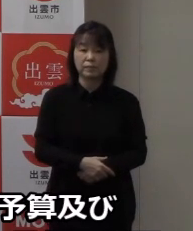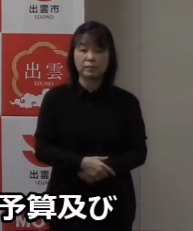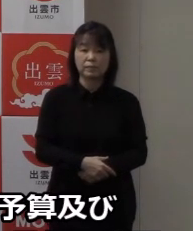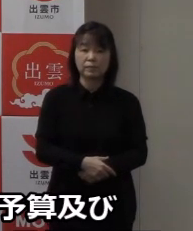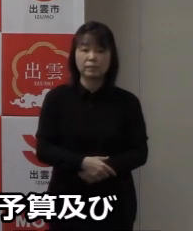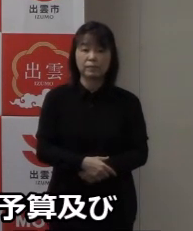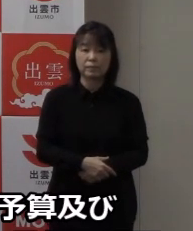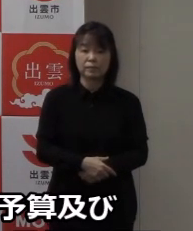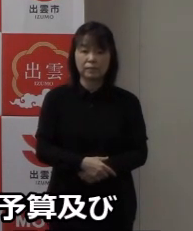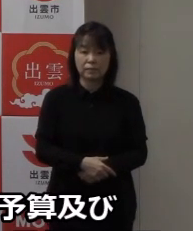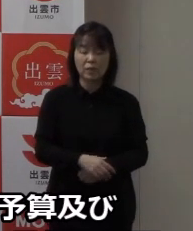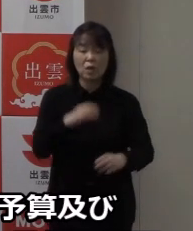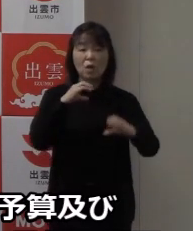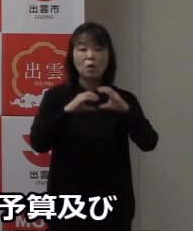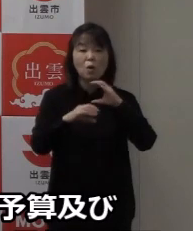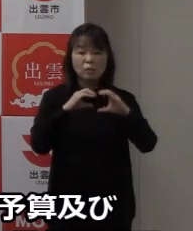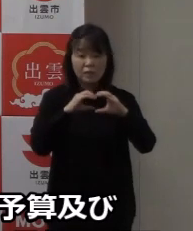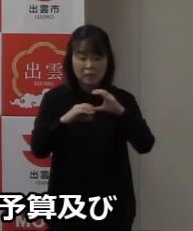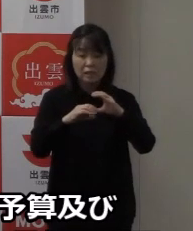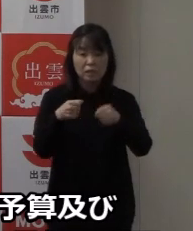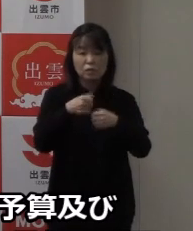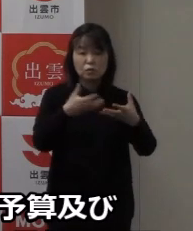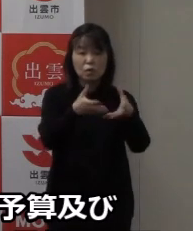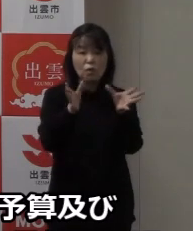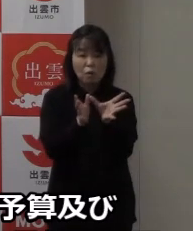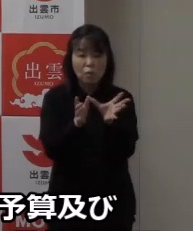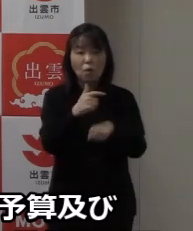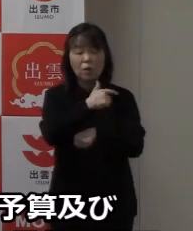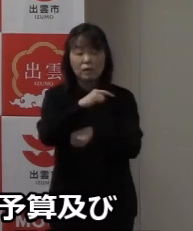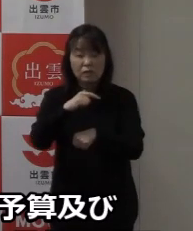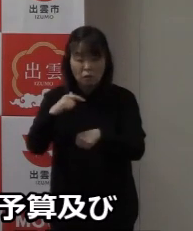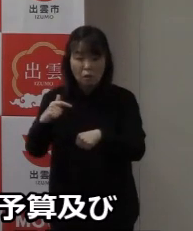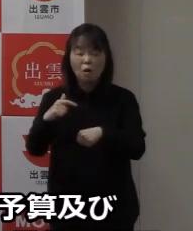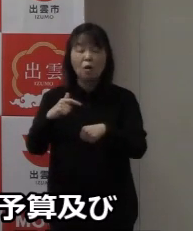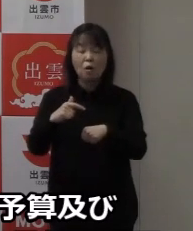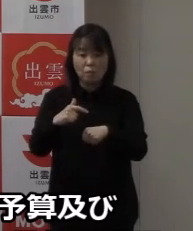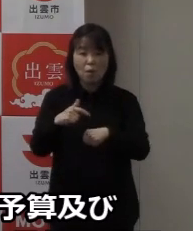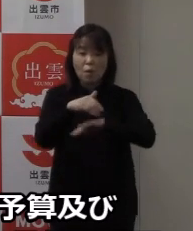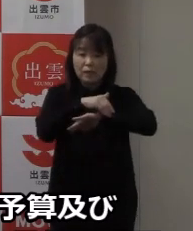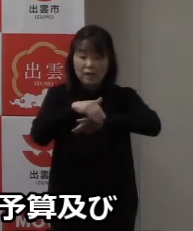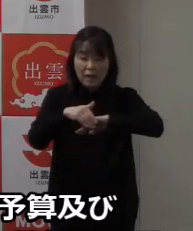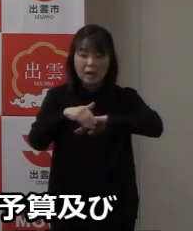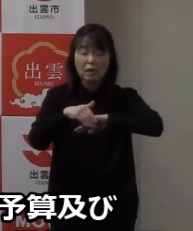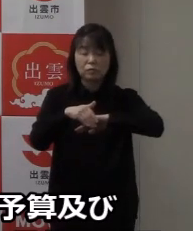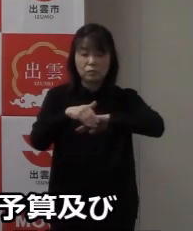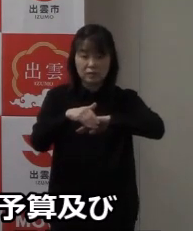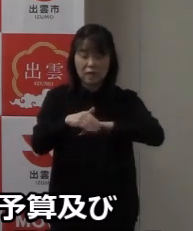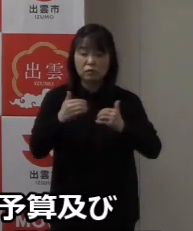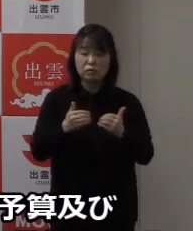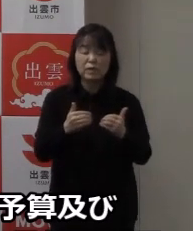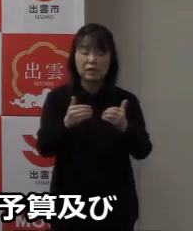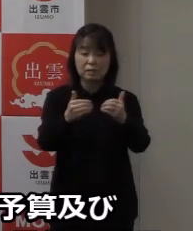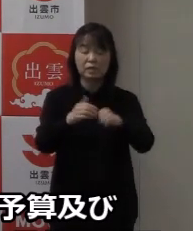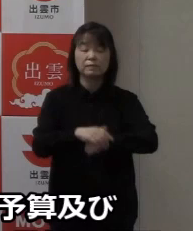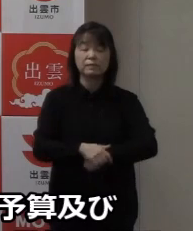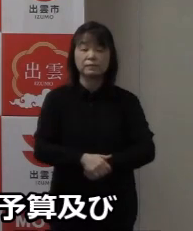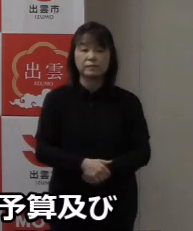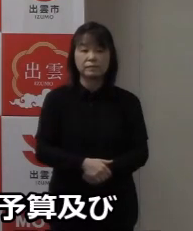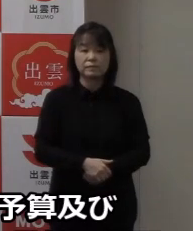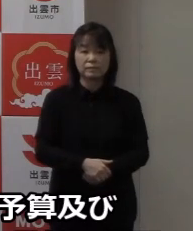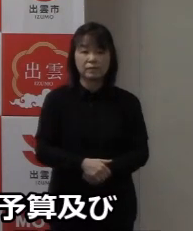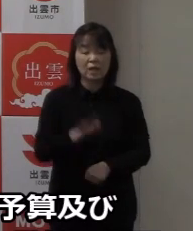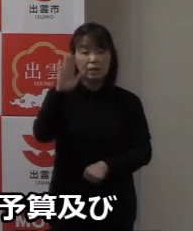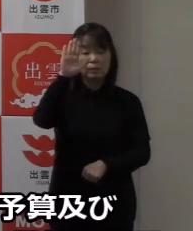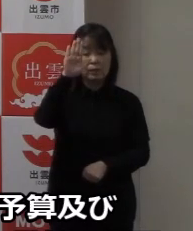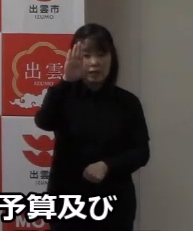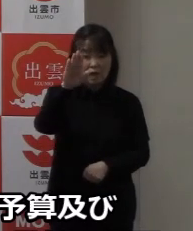あとコミュニティ消防もですね、計画的に進めていくということでございます。続いて未来に